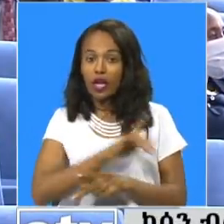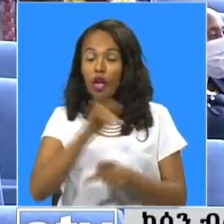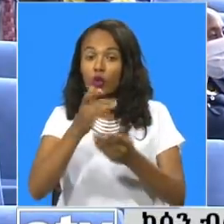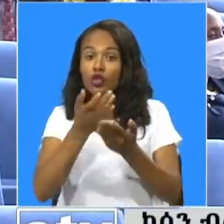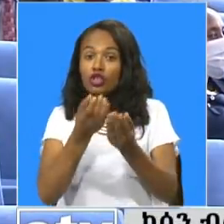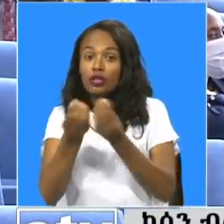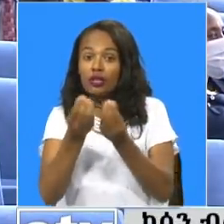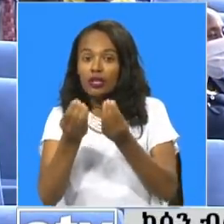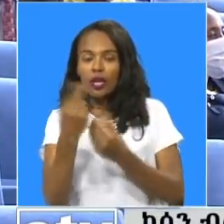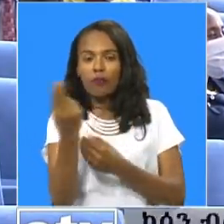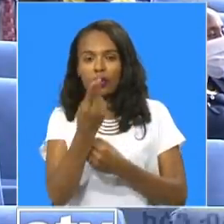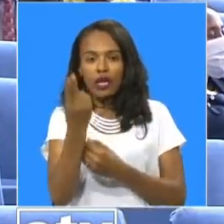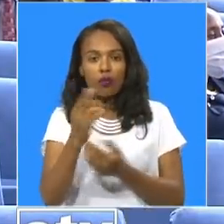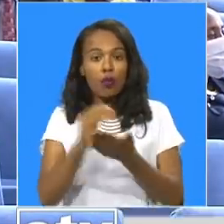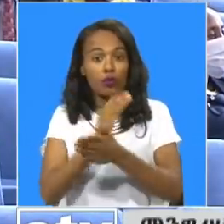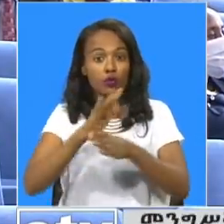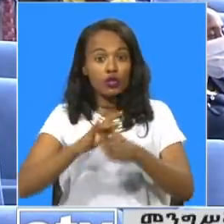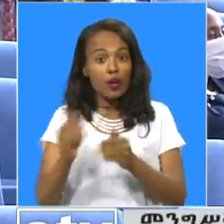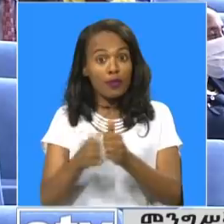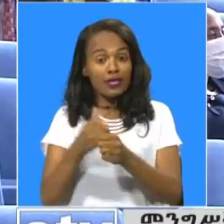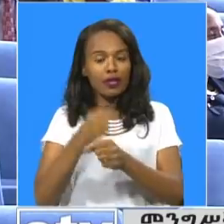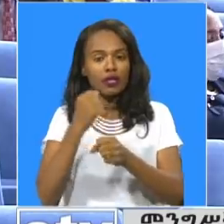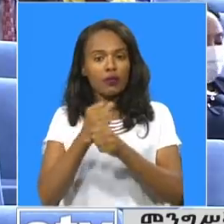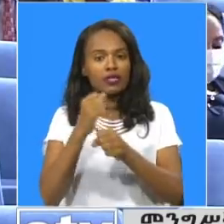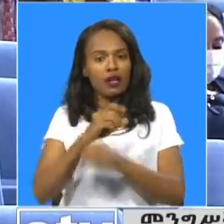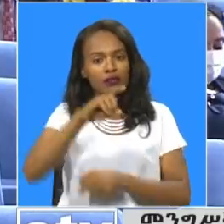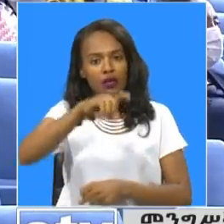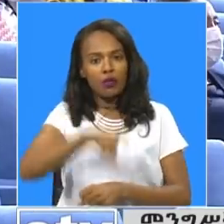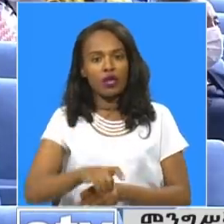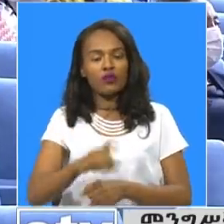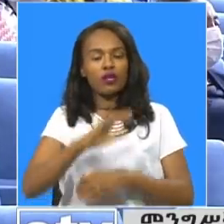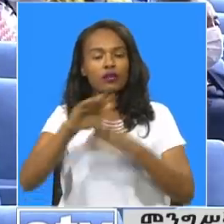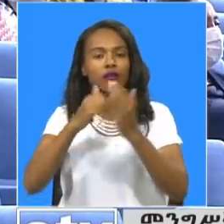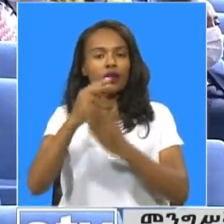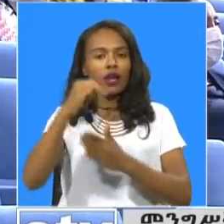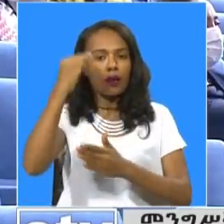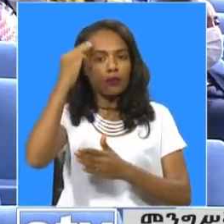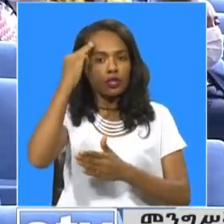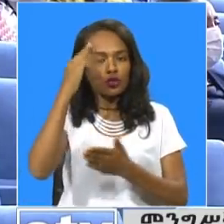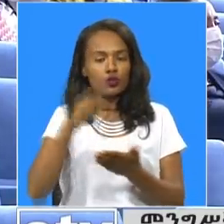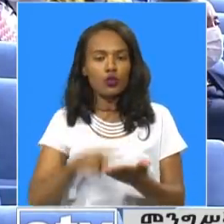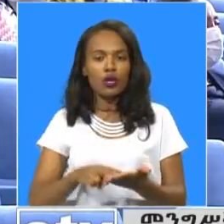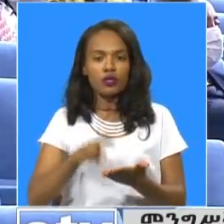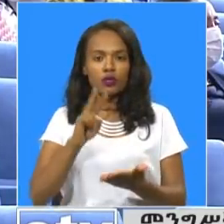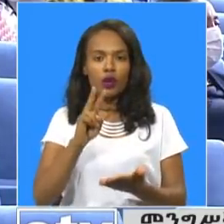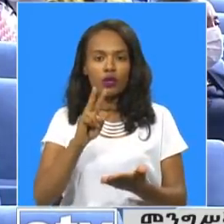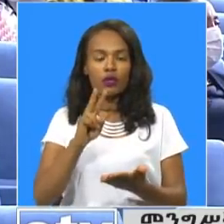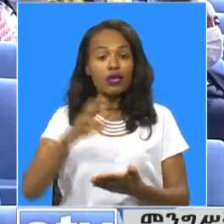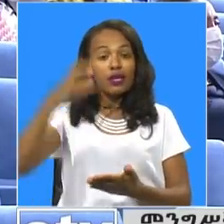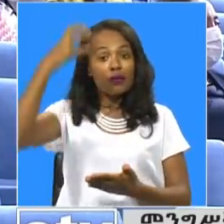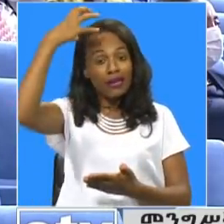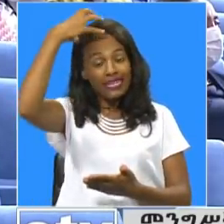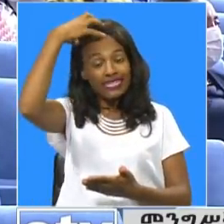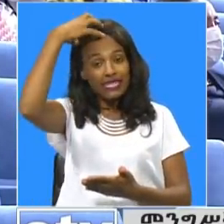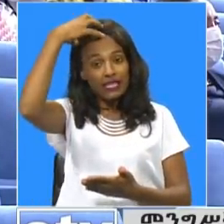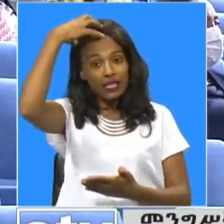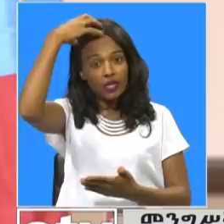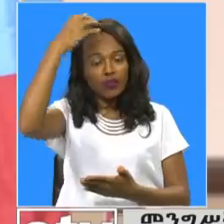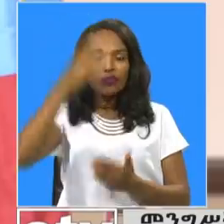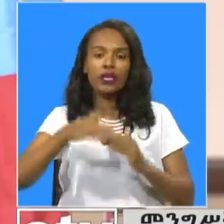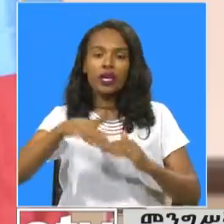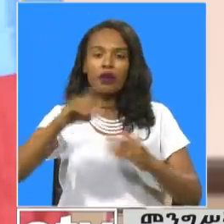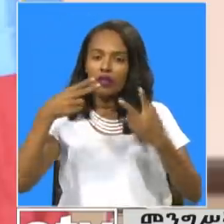ንግድ የሚጠቅሙ የግብርና ምርቶች ላይ በተከታታይ መስራት እንደሚያስፈልግም ጠቅላይ ሚኒስትሩ አንስተዋል። መንግስት